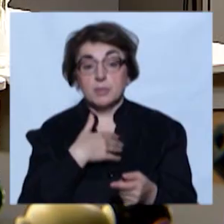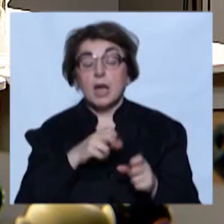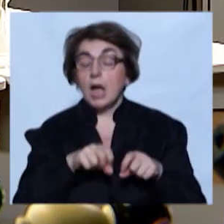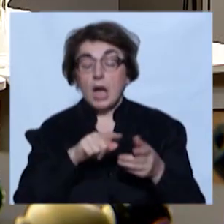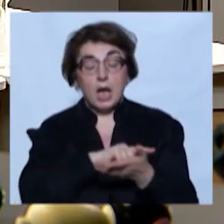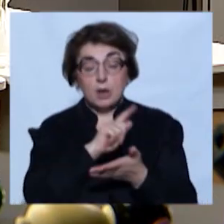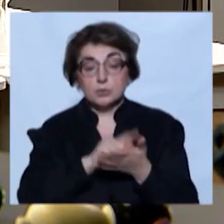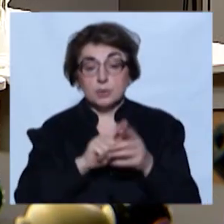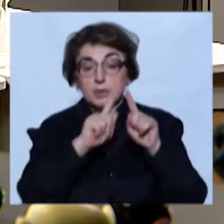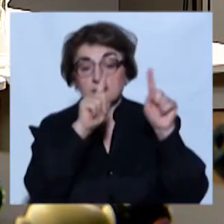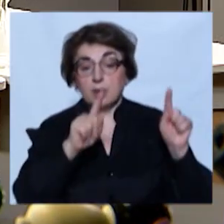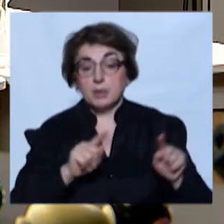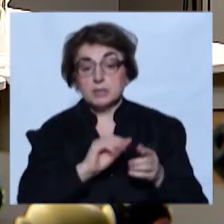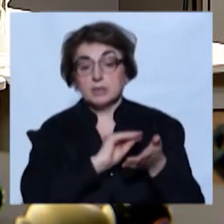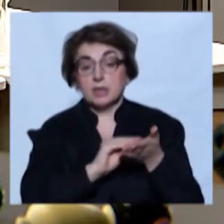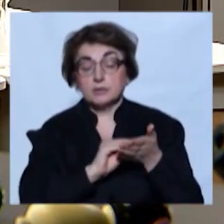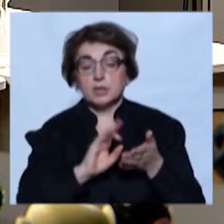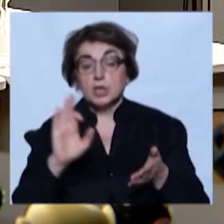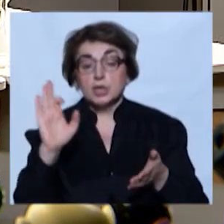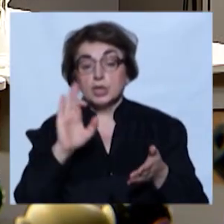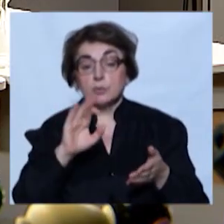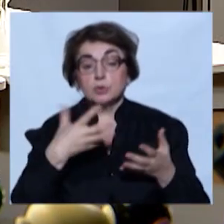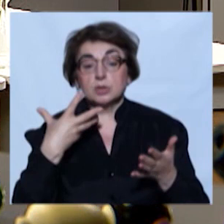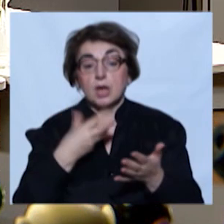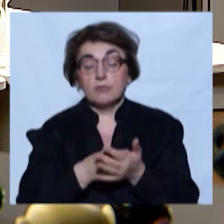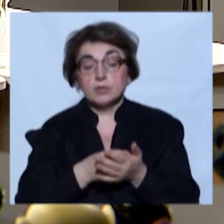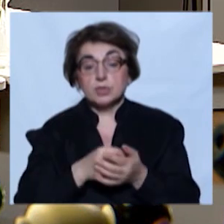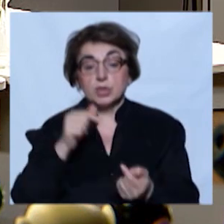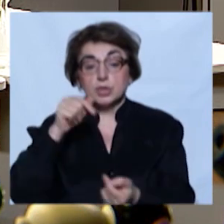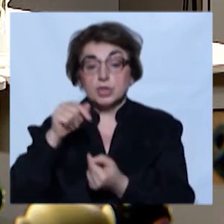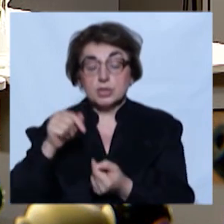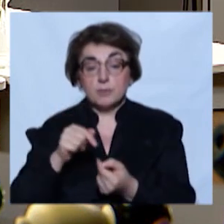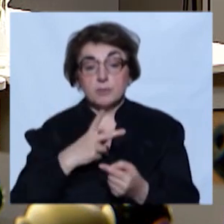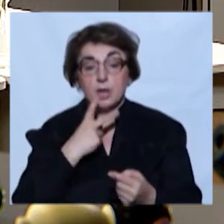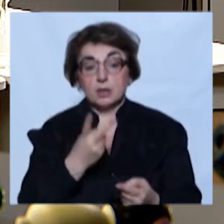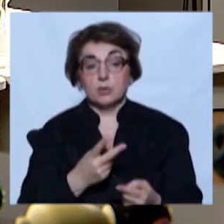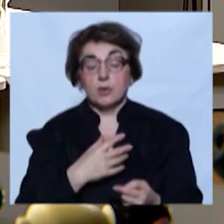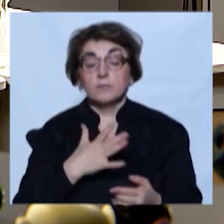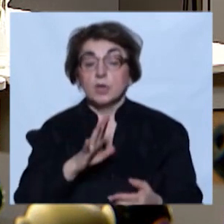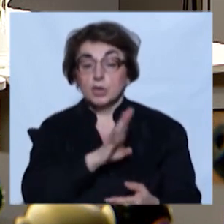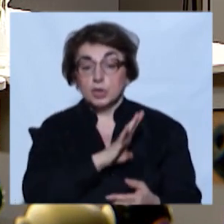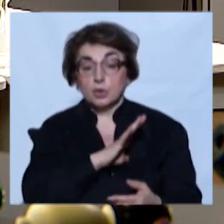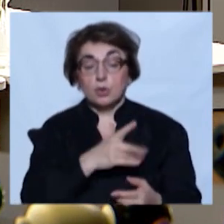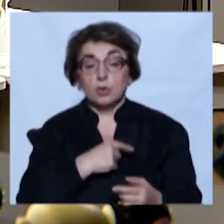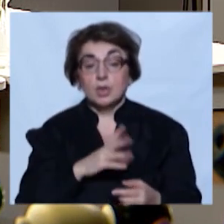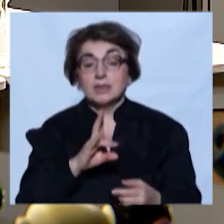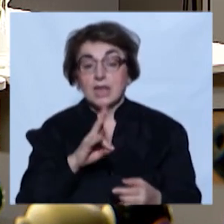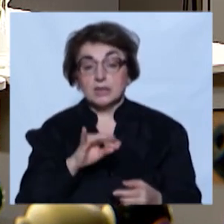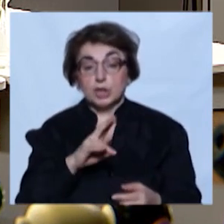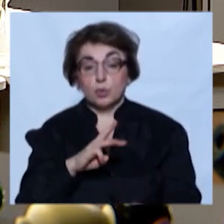დაფაზე გადავიტან შესაბამისი კოეფიციენტების გათანაბრებით. ანუ, ქონდა მეტალი